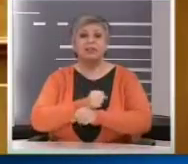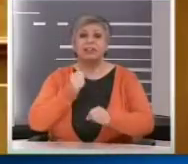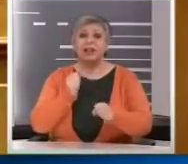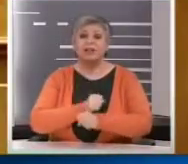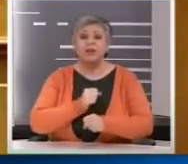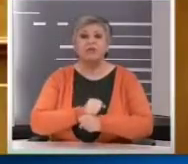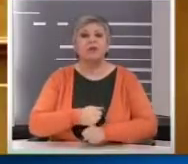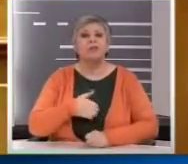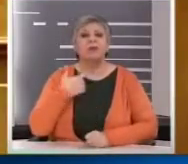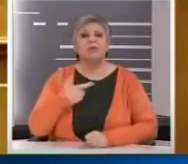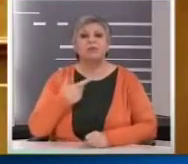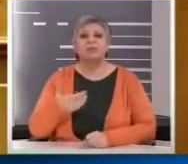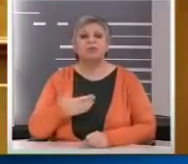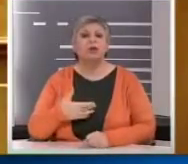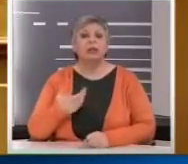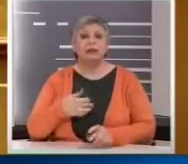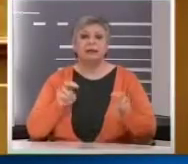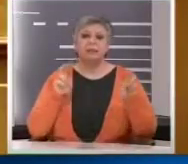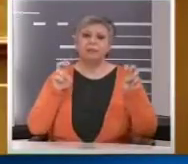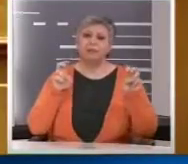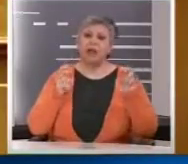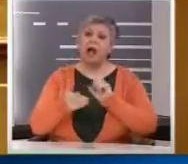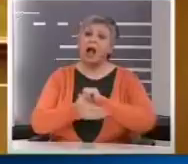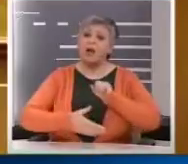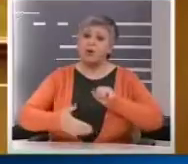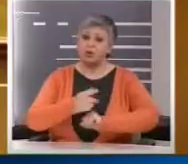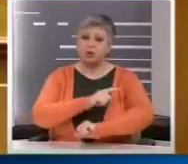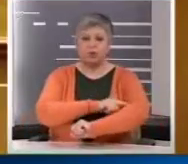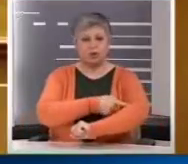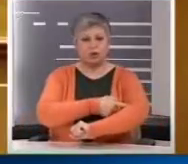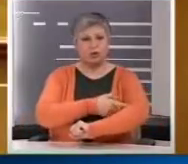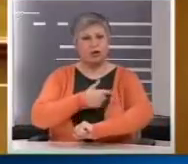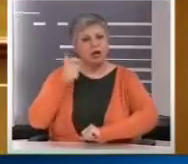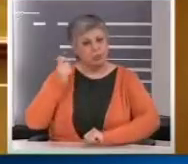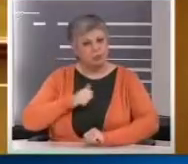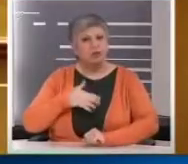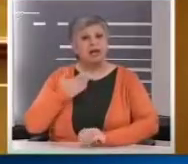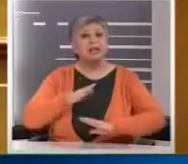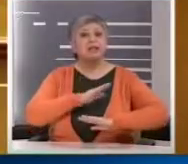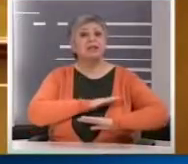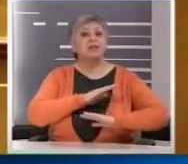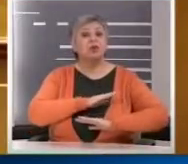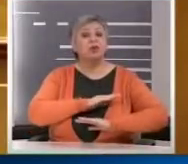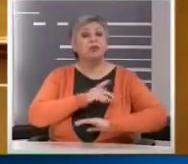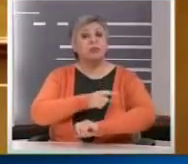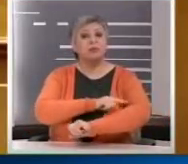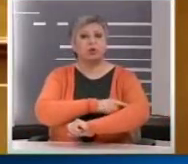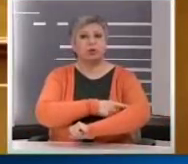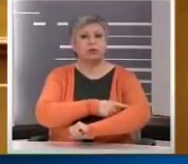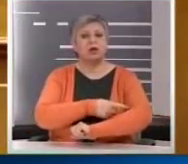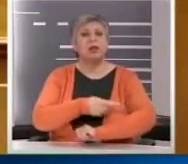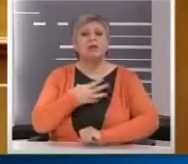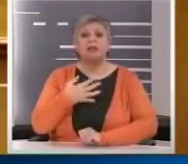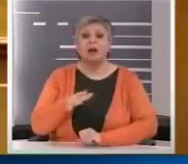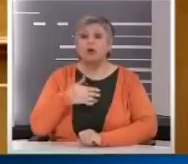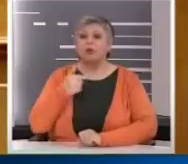επίδομα άγωνου αγροτικού, το δίνουμε με μισθό και το επίδομα και σε οπλίτες γιατρούς, σε 400 αγροτικά ιατρεία στη